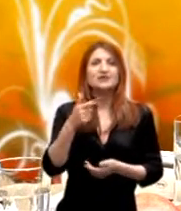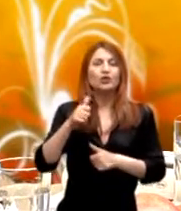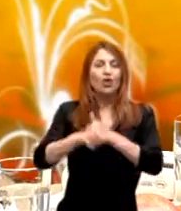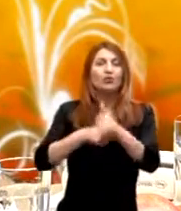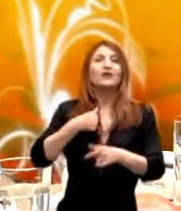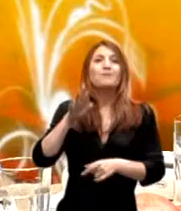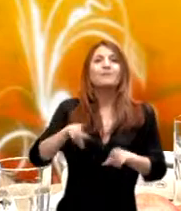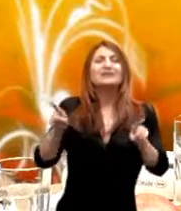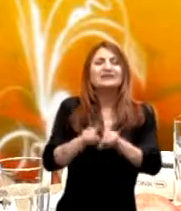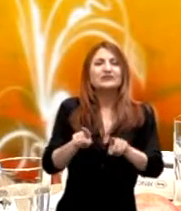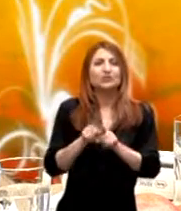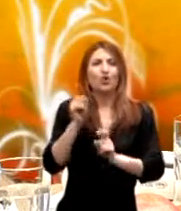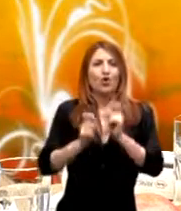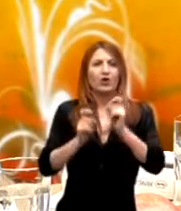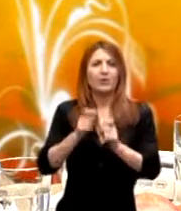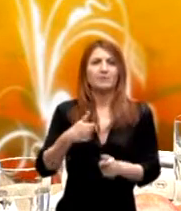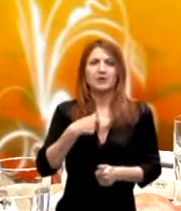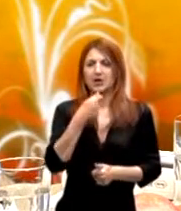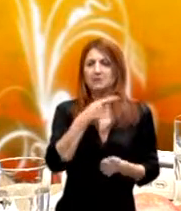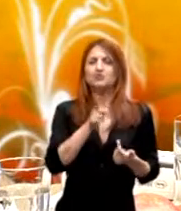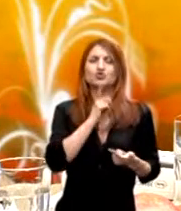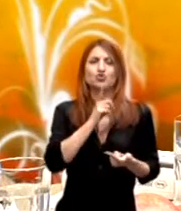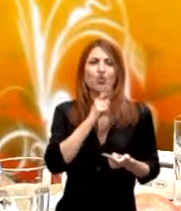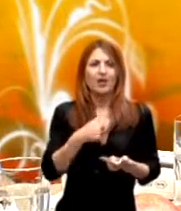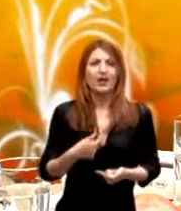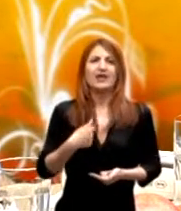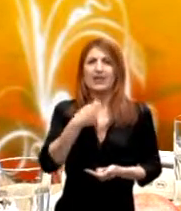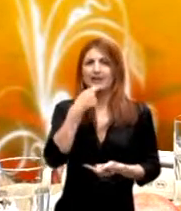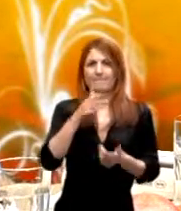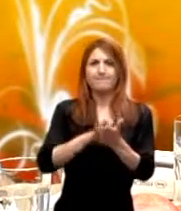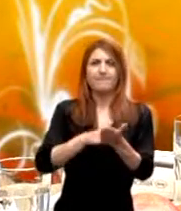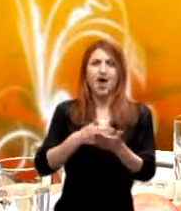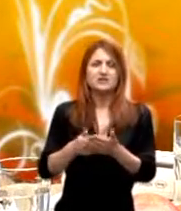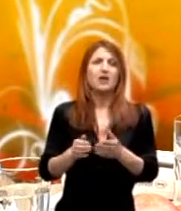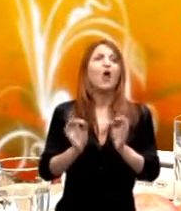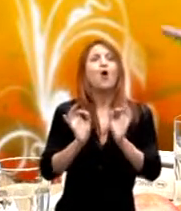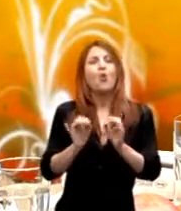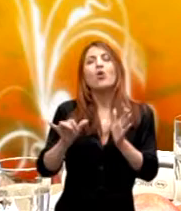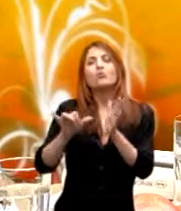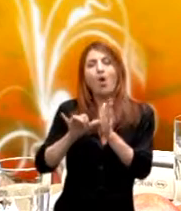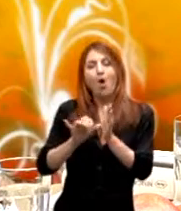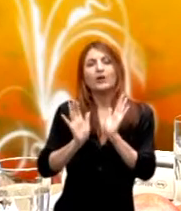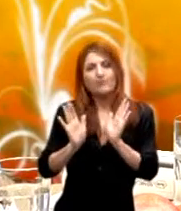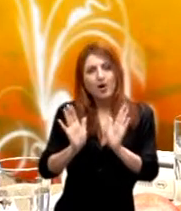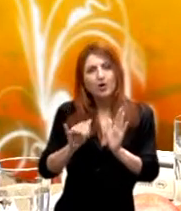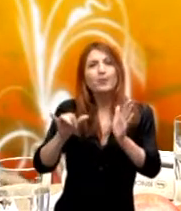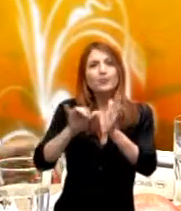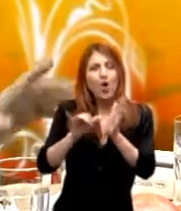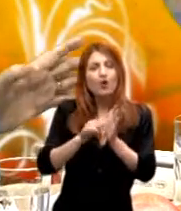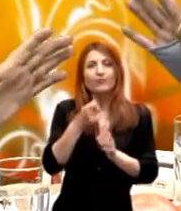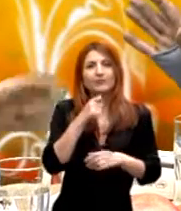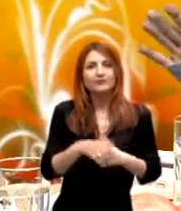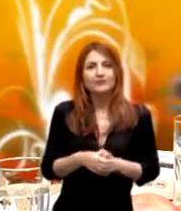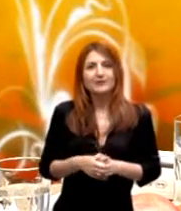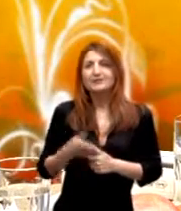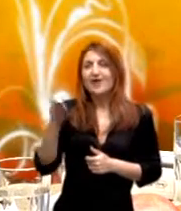imam. Jedem čokoladu, jedem masno, mislim u normalnim, korigiranim. Za